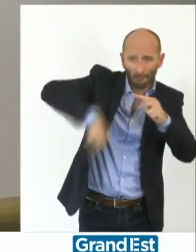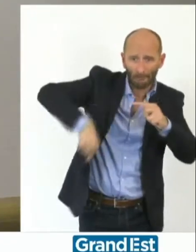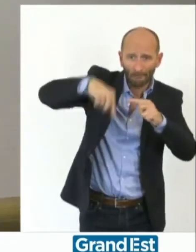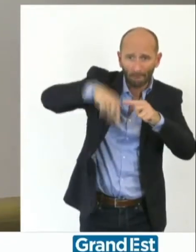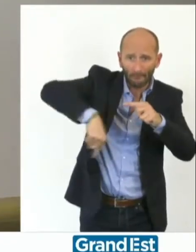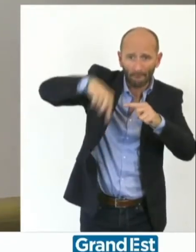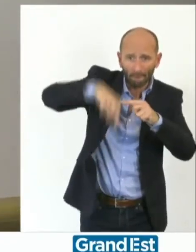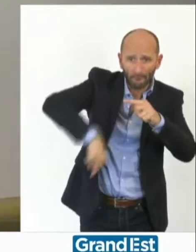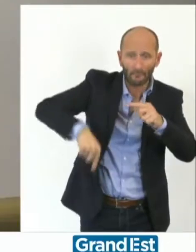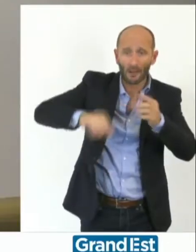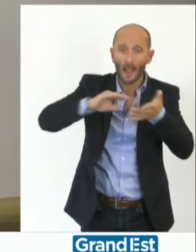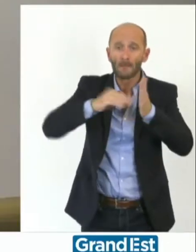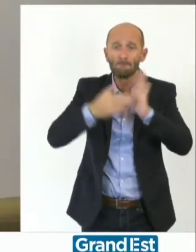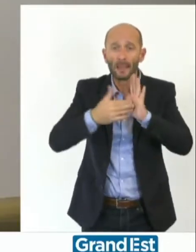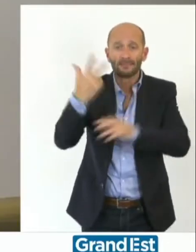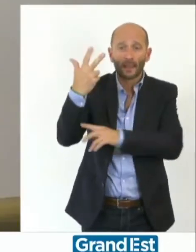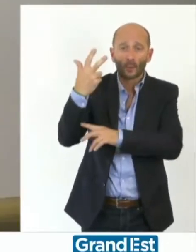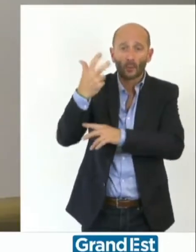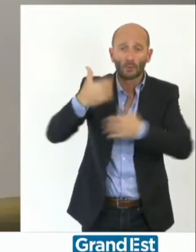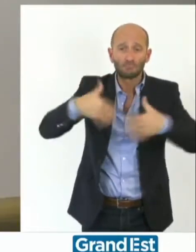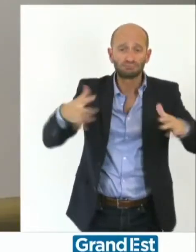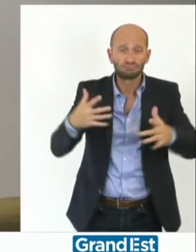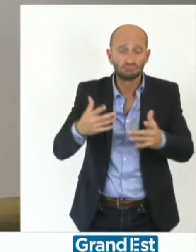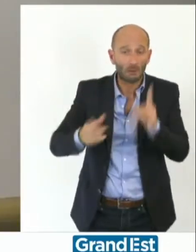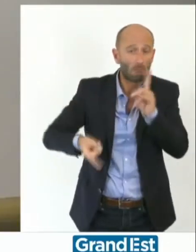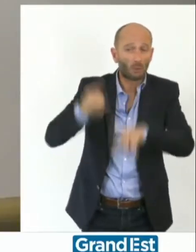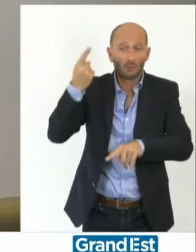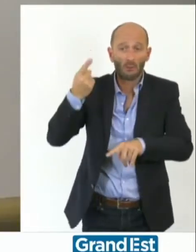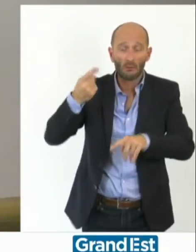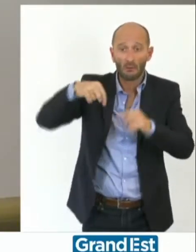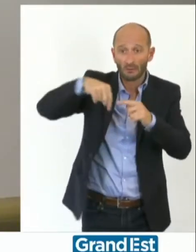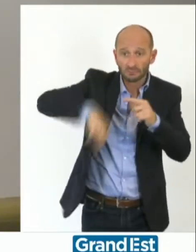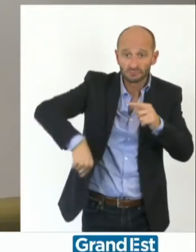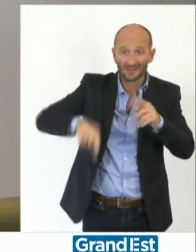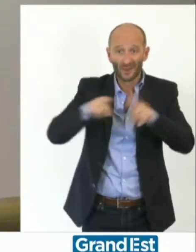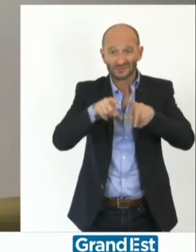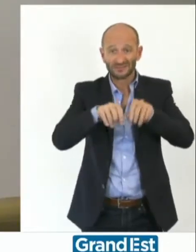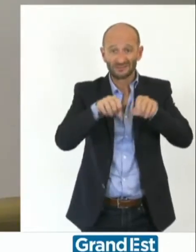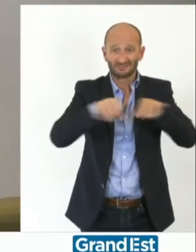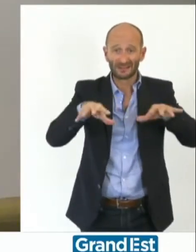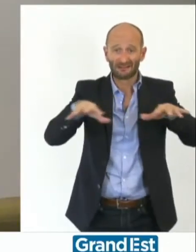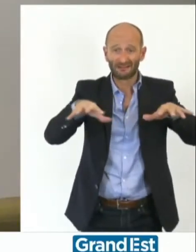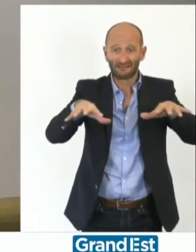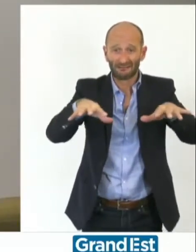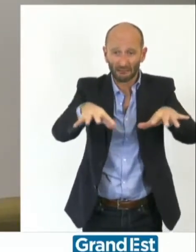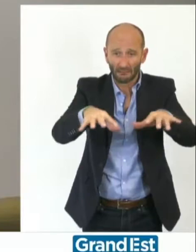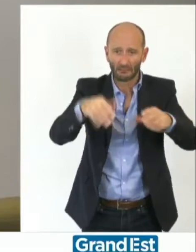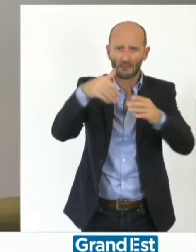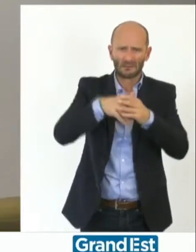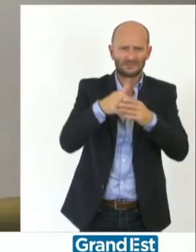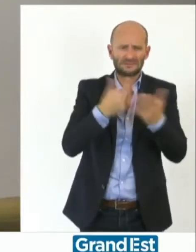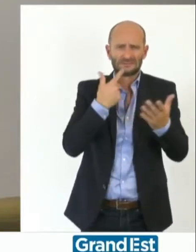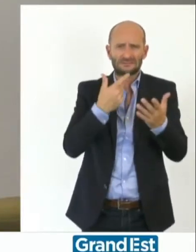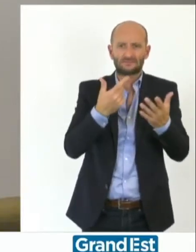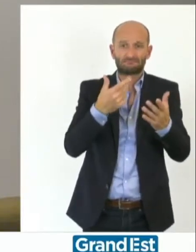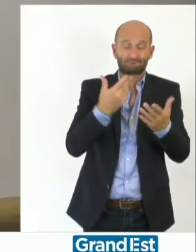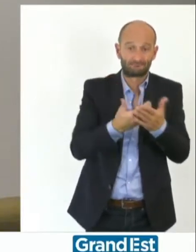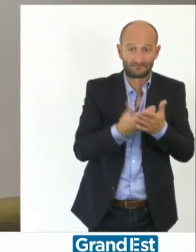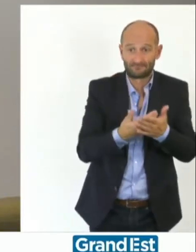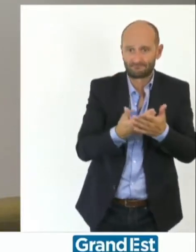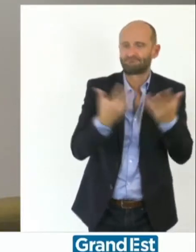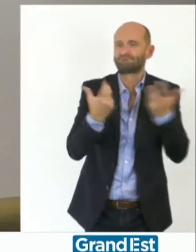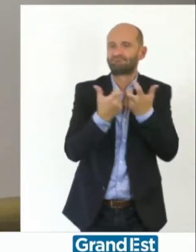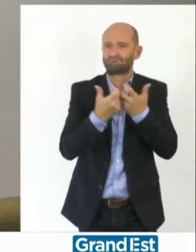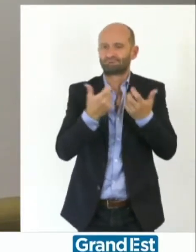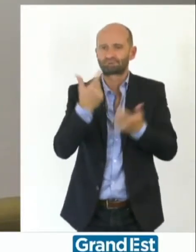impressionnant mais une rénovation intensifier des réseaux de distribution donne des résultats puisque si on prend